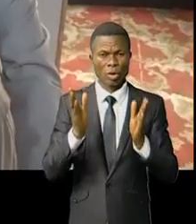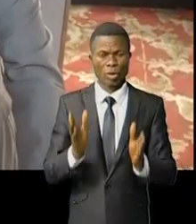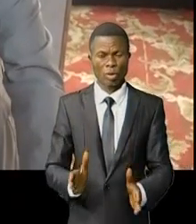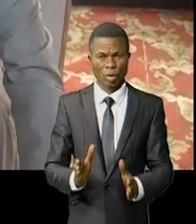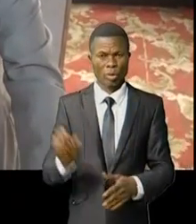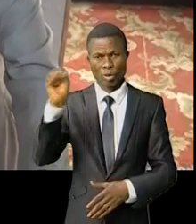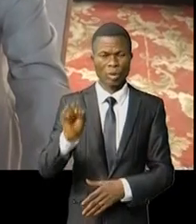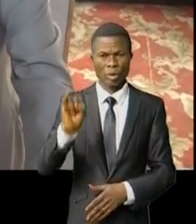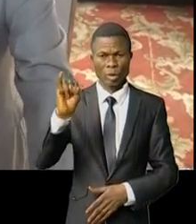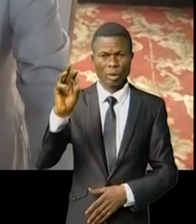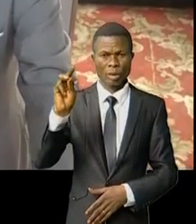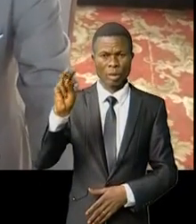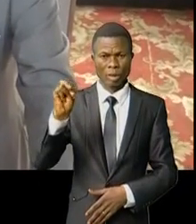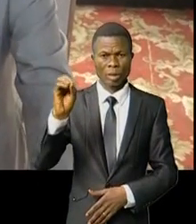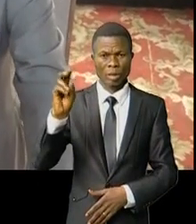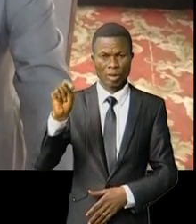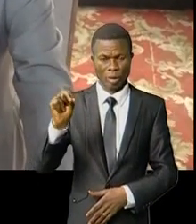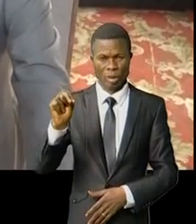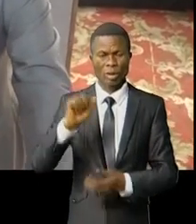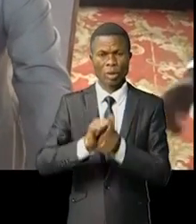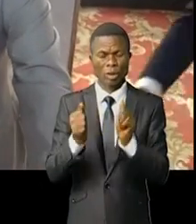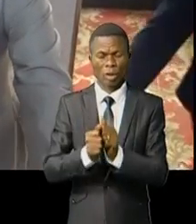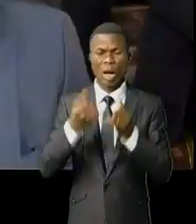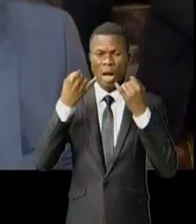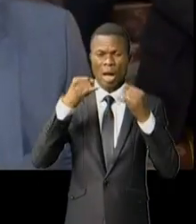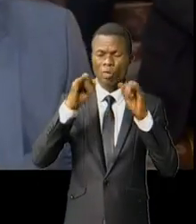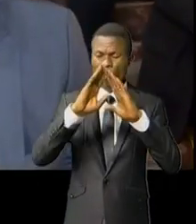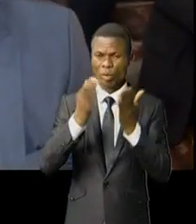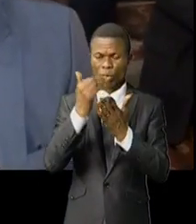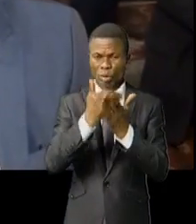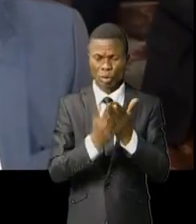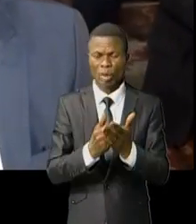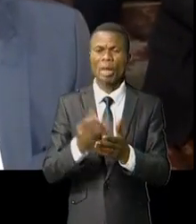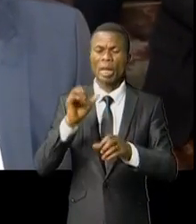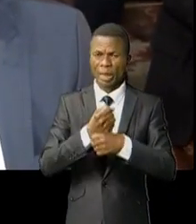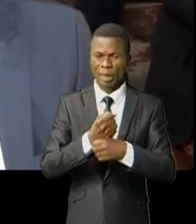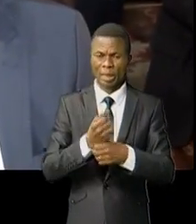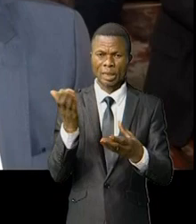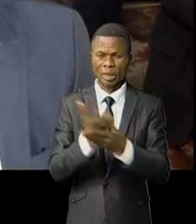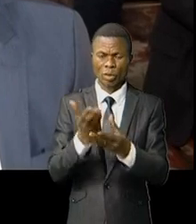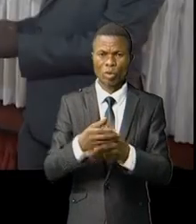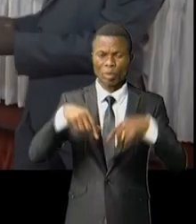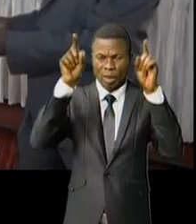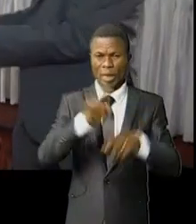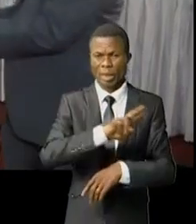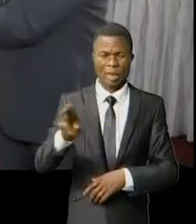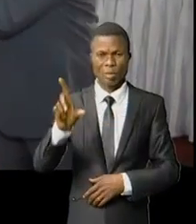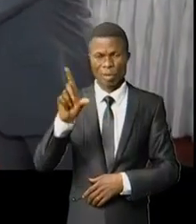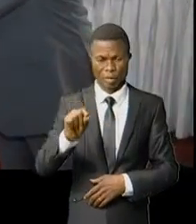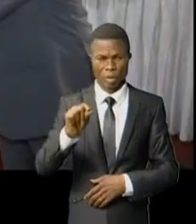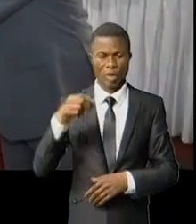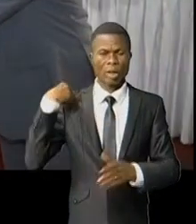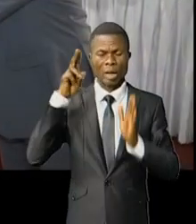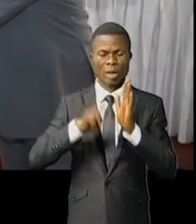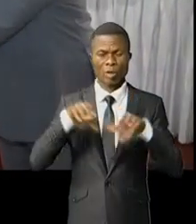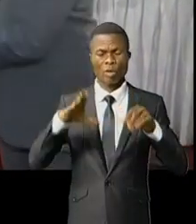Simon Kimosiko sur la collecte de données pour la production de l'annuaire 2020. Le gouvernement congolais